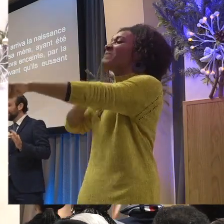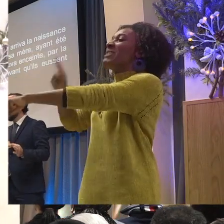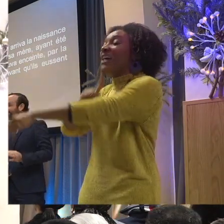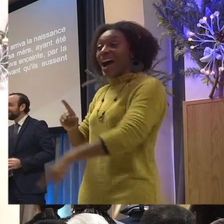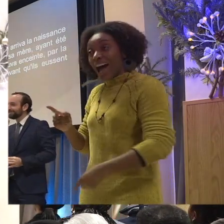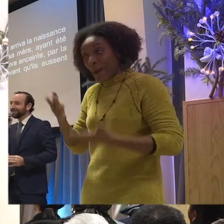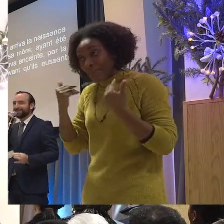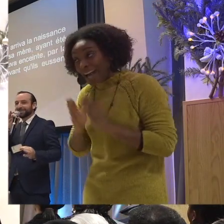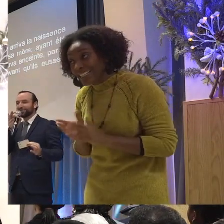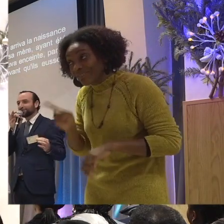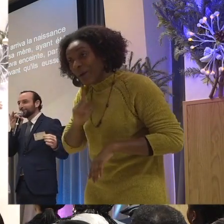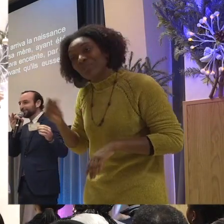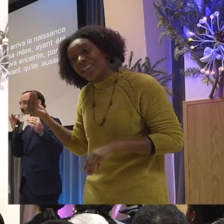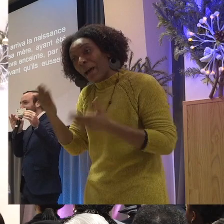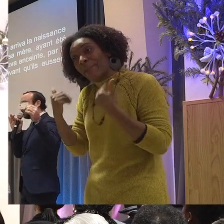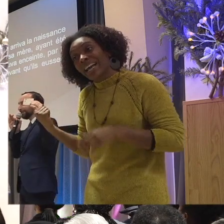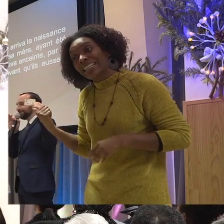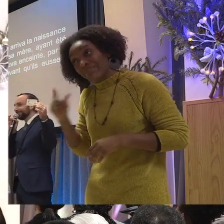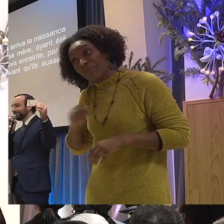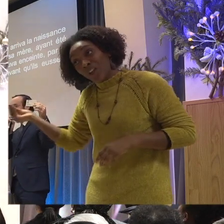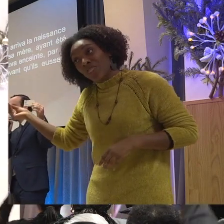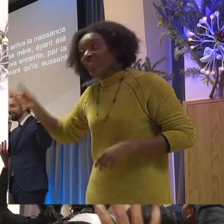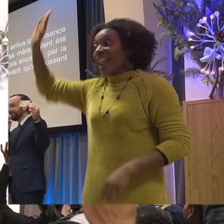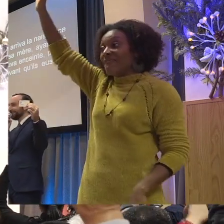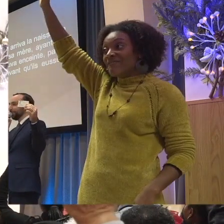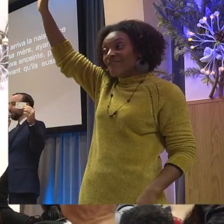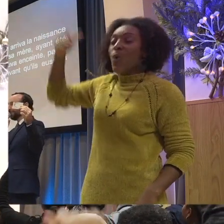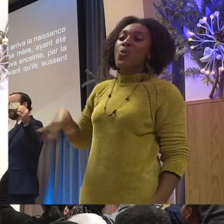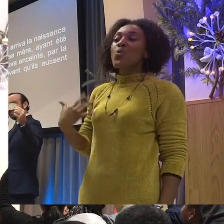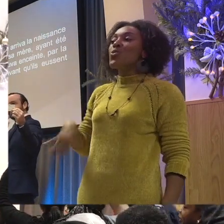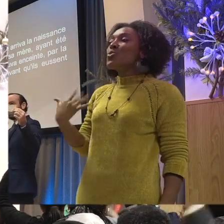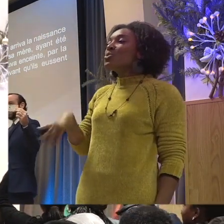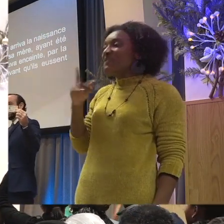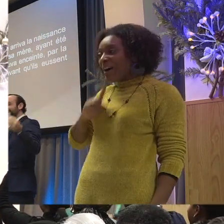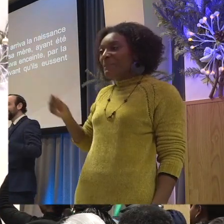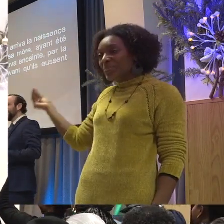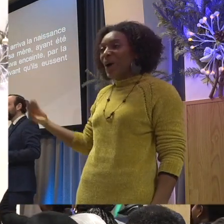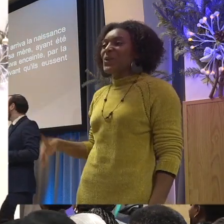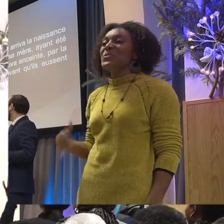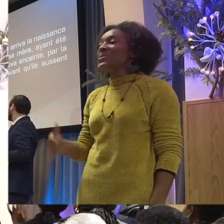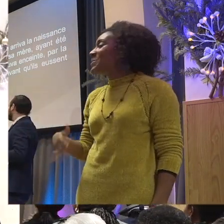À main levée, est-ce que je donne cette carte à Marie? Wouh!